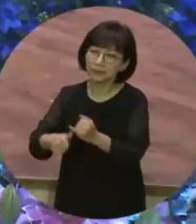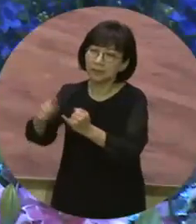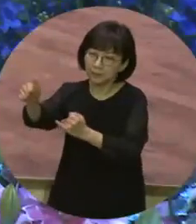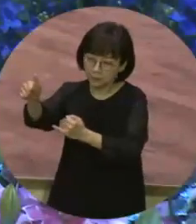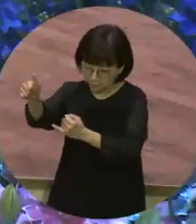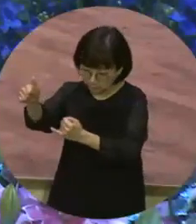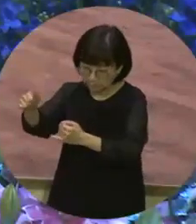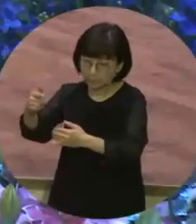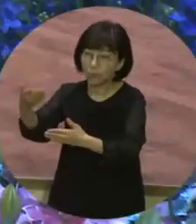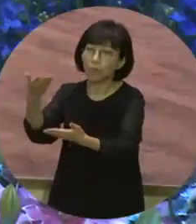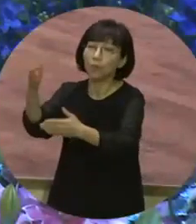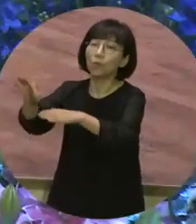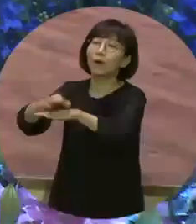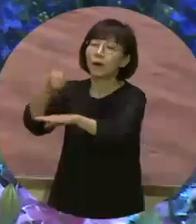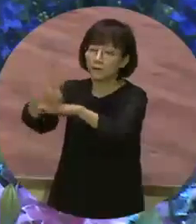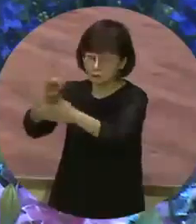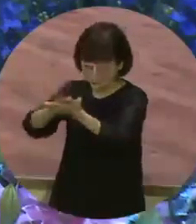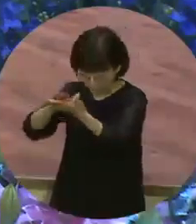아멘.